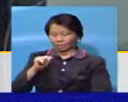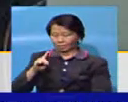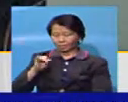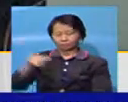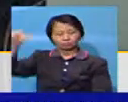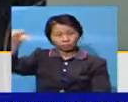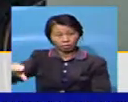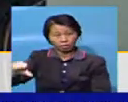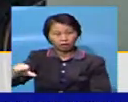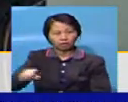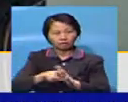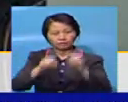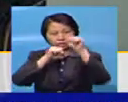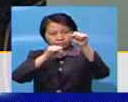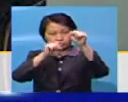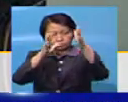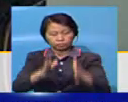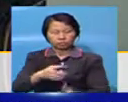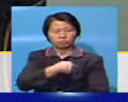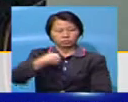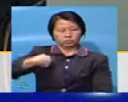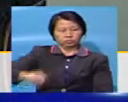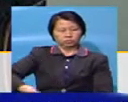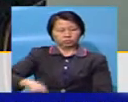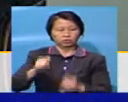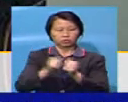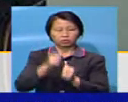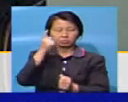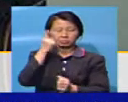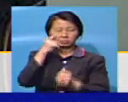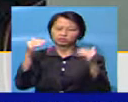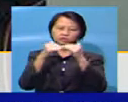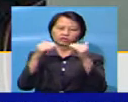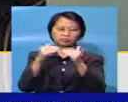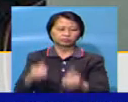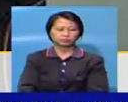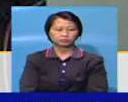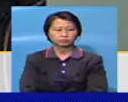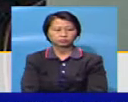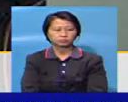ditewaskan petinju cinabin Huang dengan mata yang